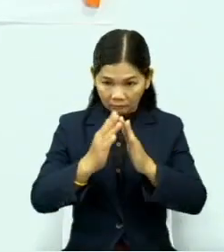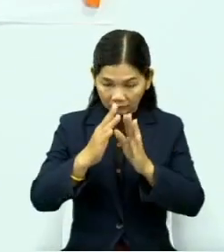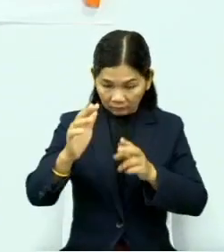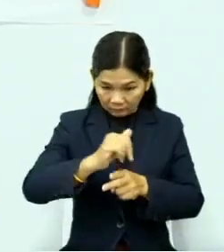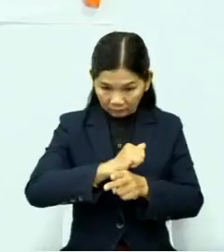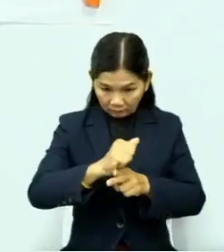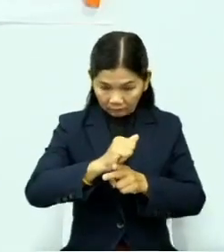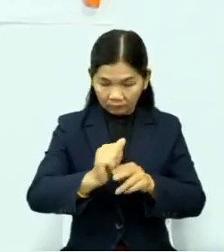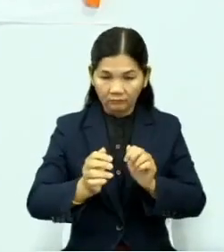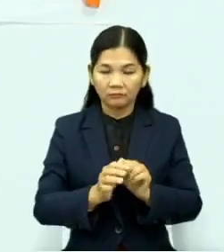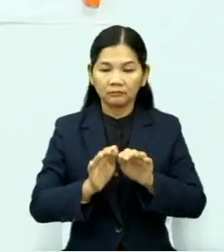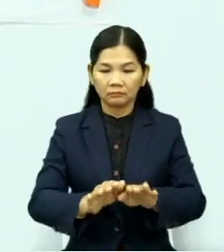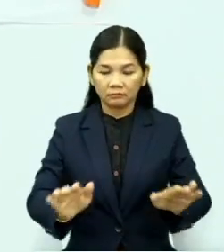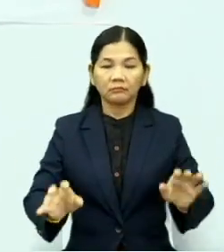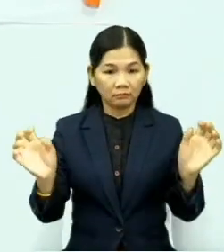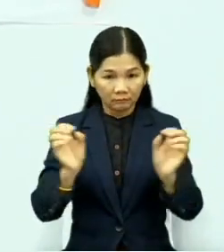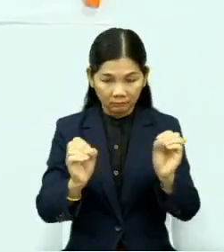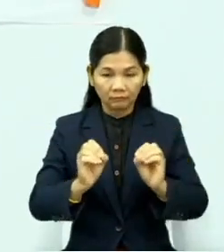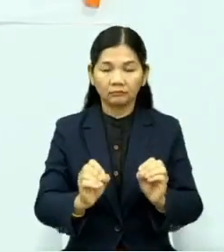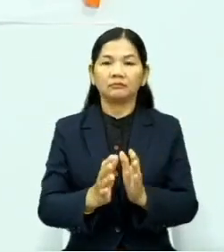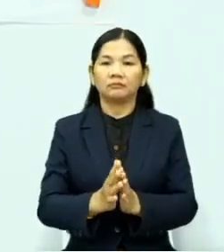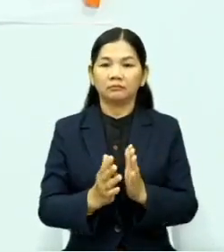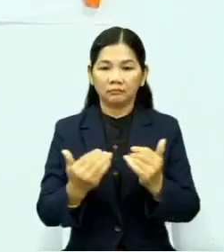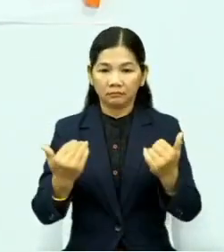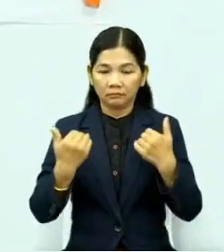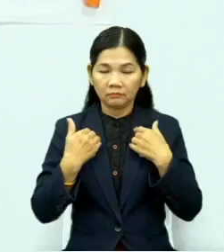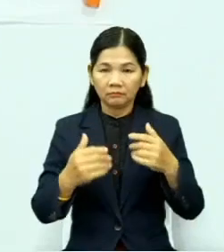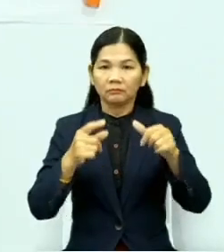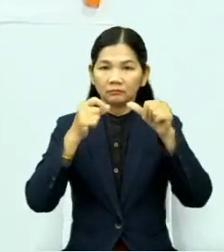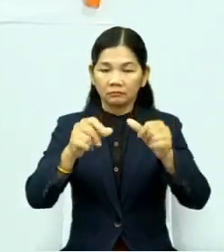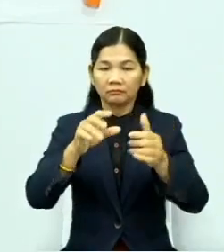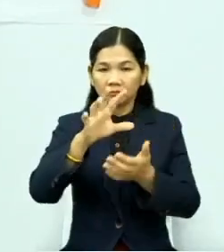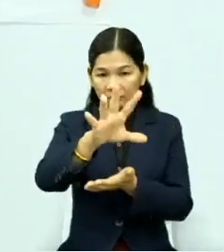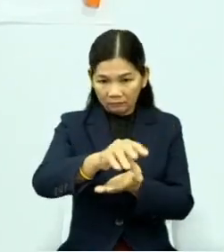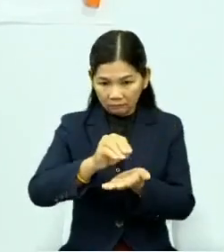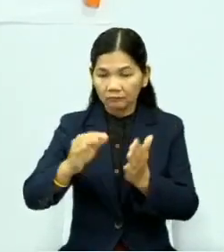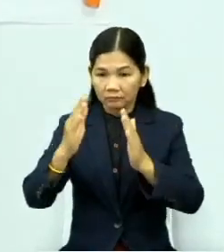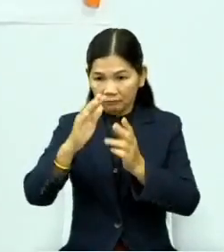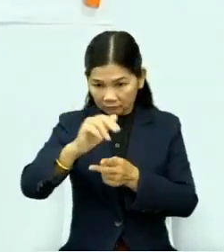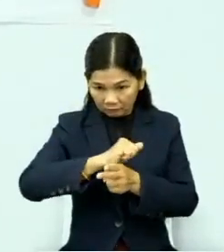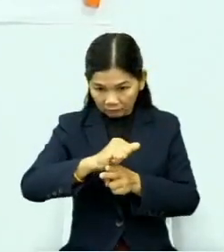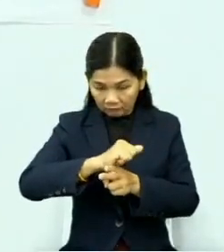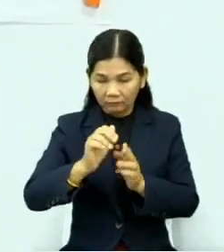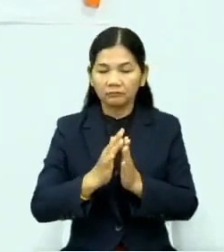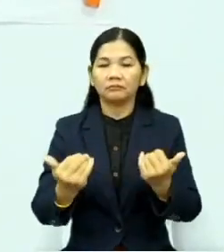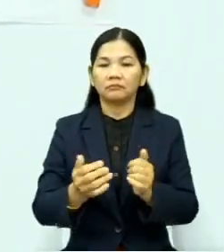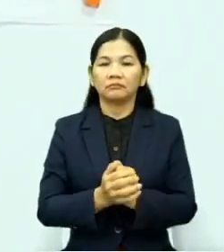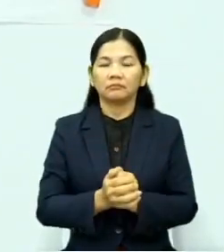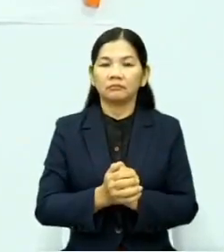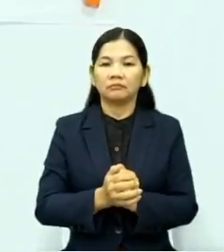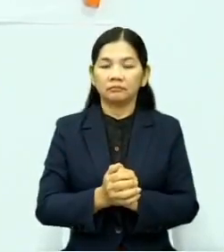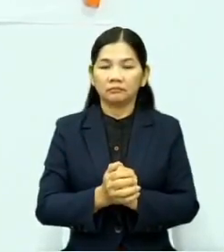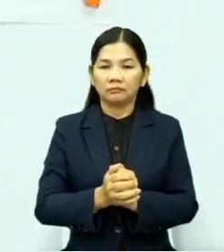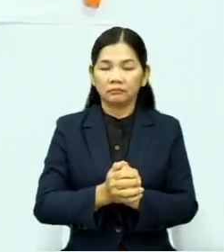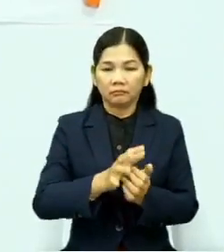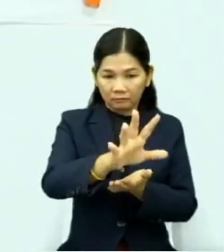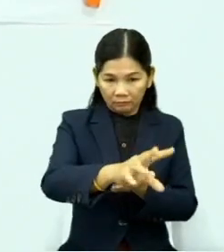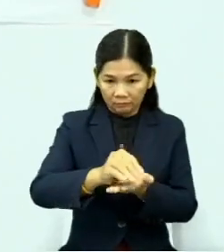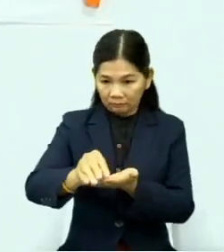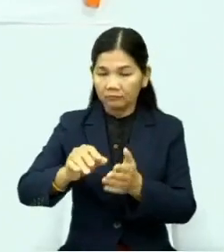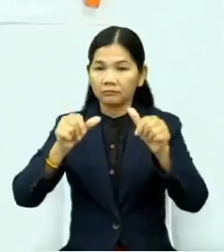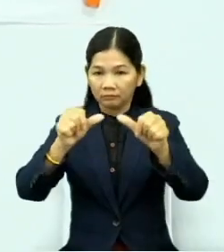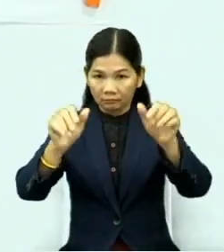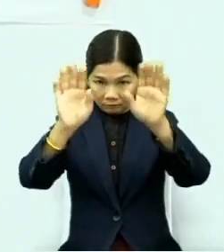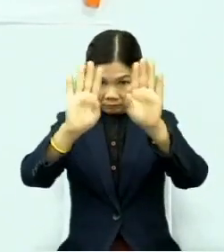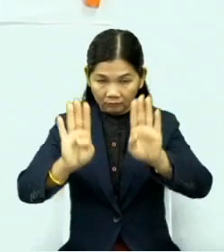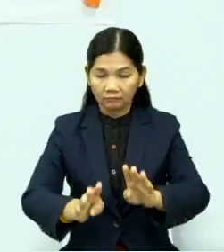tiền hay chụp qua con đã miền sập hơi sắc xa cô chẳng còn ai cọt chà bị ca tiền này ta tám tất cả đàn cụ bật